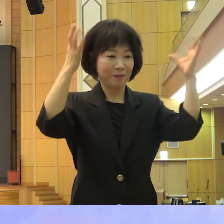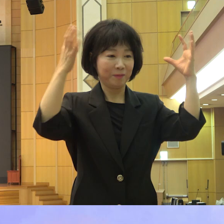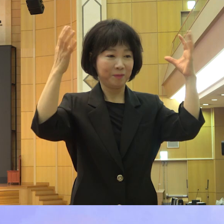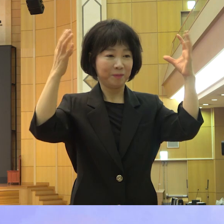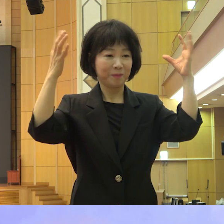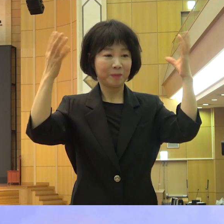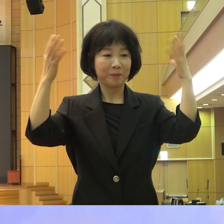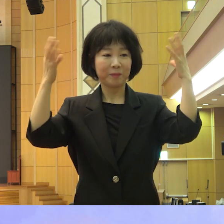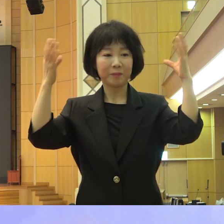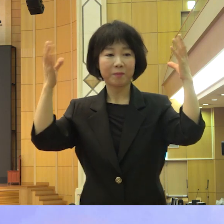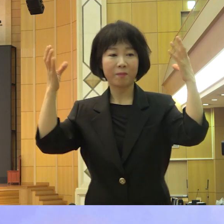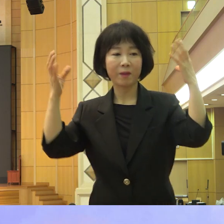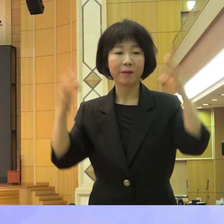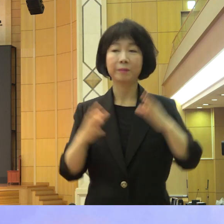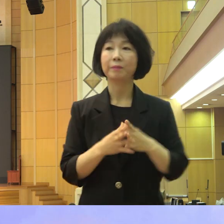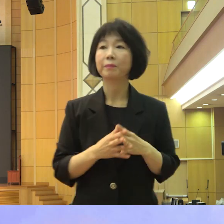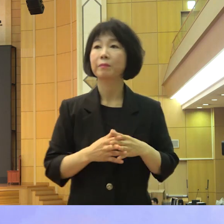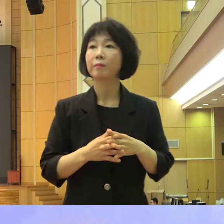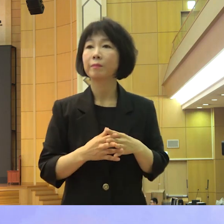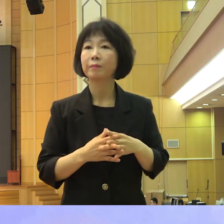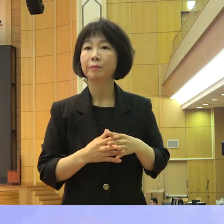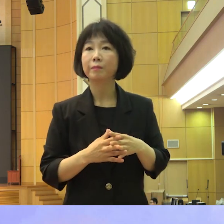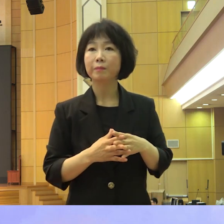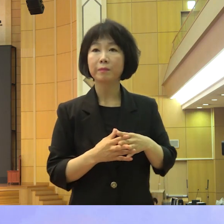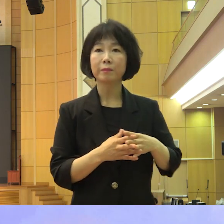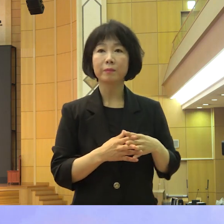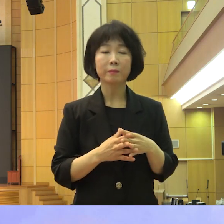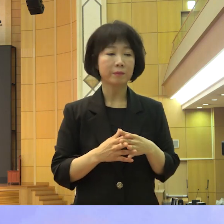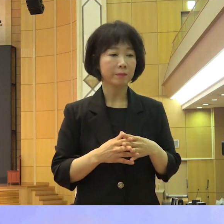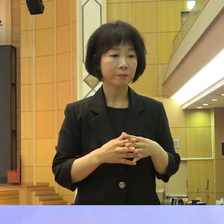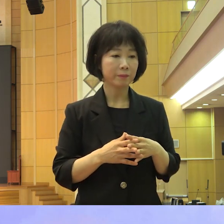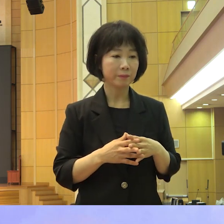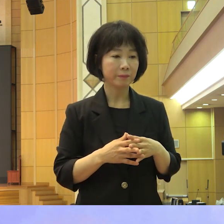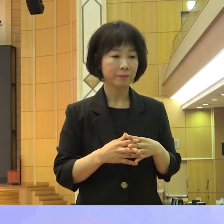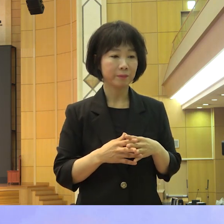자, 뒤로 돌아주세요. 뒤로 돌아주세요.